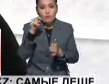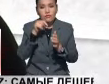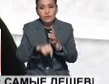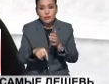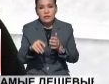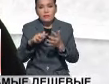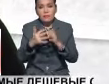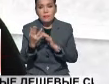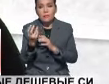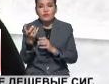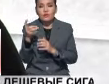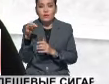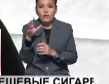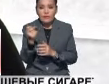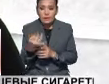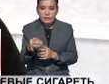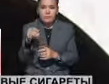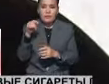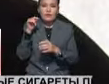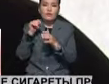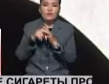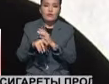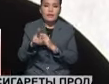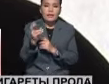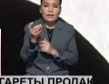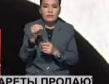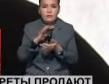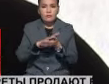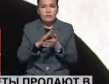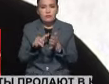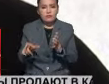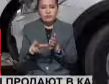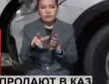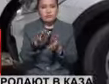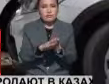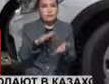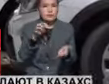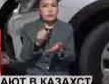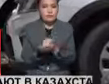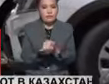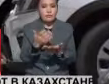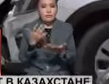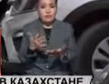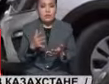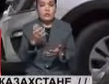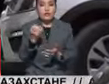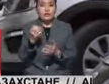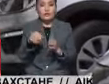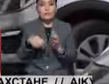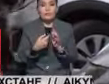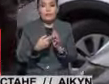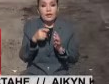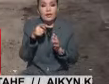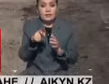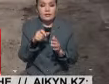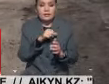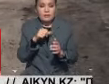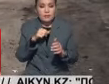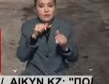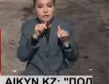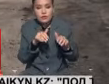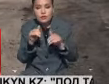внутрипоселковые, внутри Каменки. В плохом состоянии после паводков. Вопрос аманатовцы взяли на свой контроль. А прием